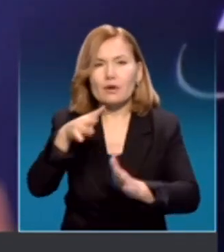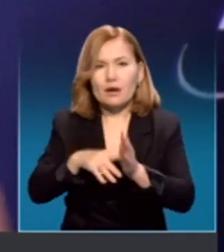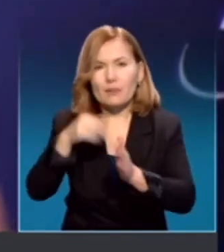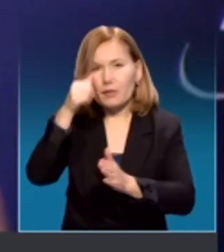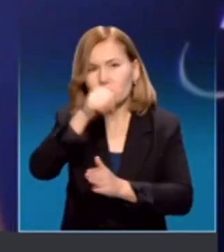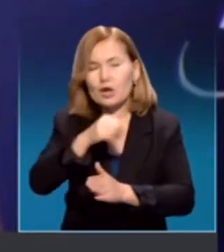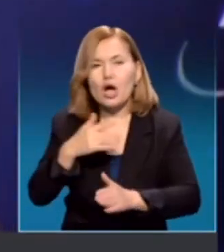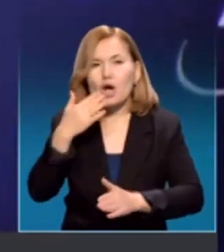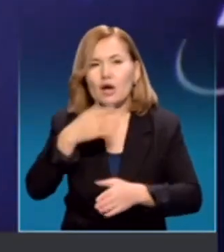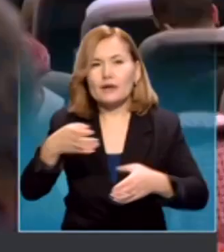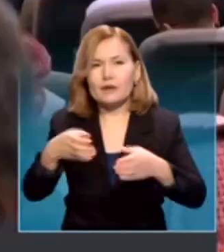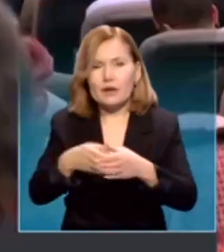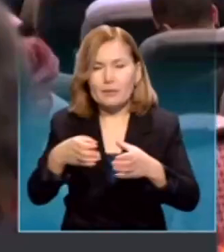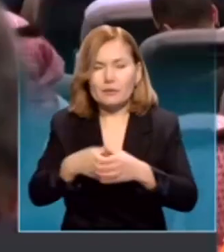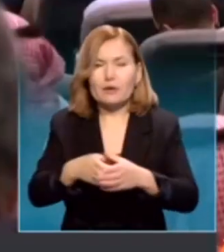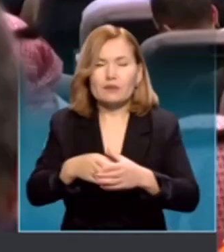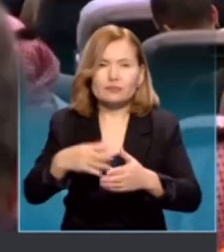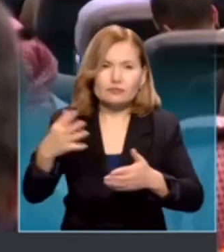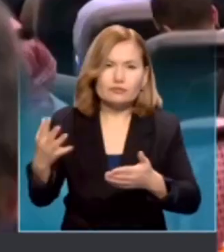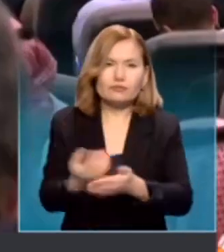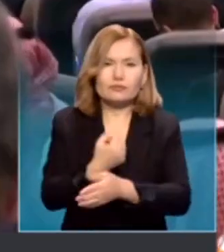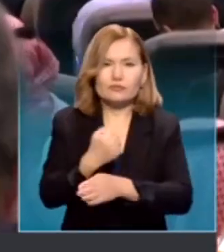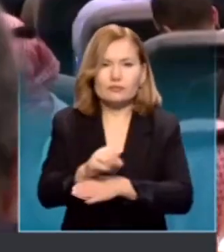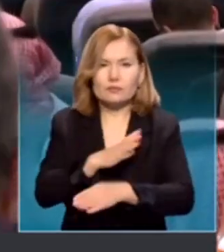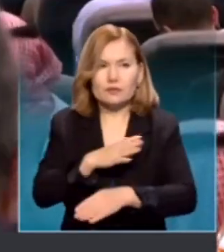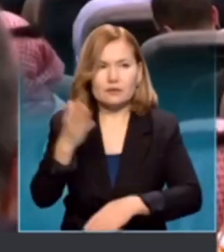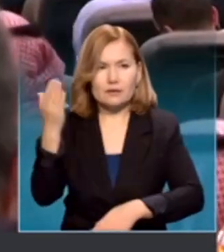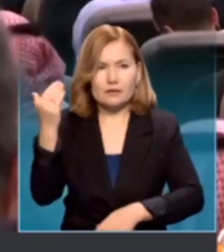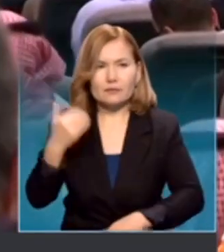2018-2019 жылдары Ұлттар Лигасында табысқа жетті.